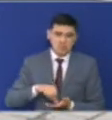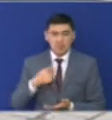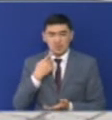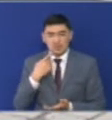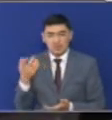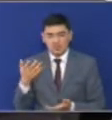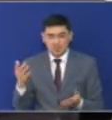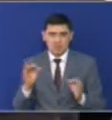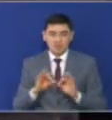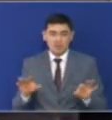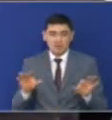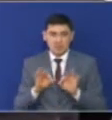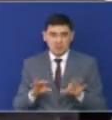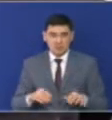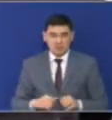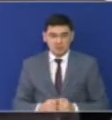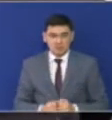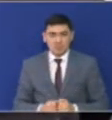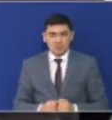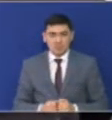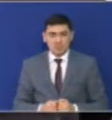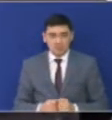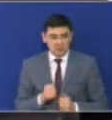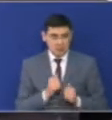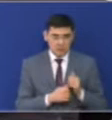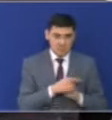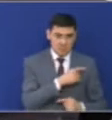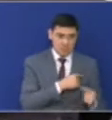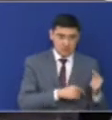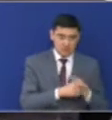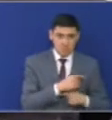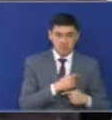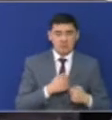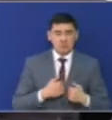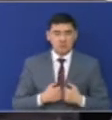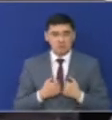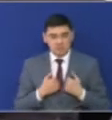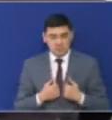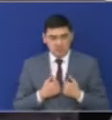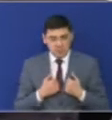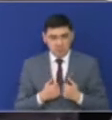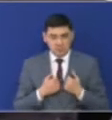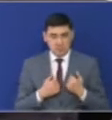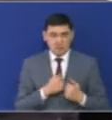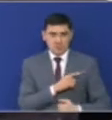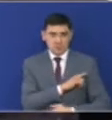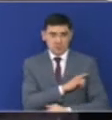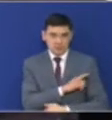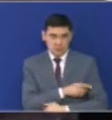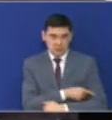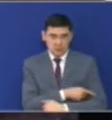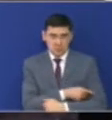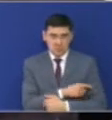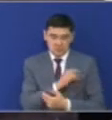страны. Каждый из нас стремился вложить свою силу, пету для того,